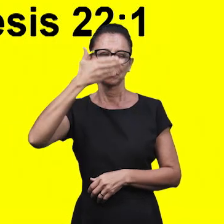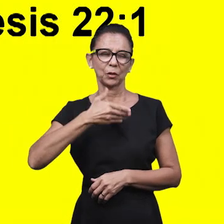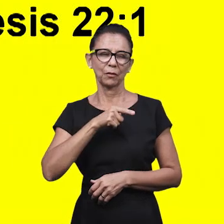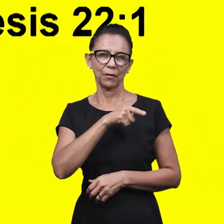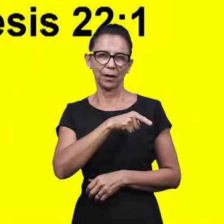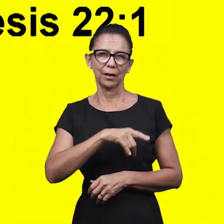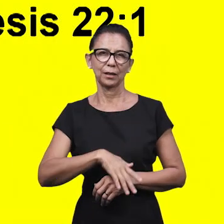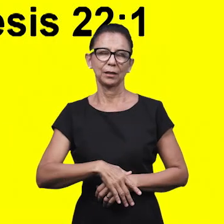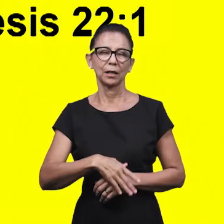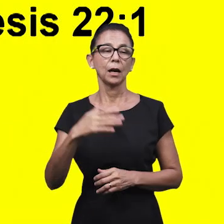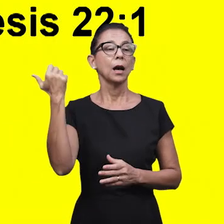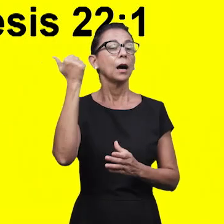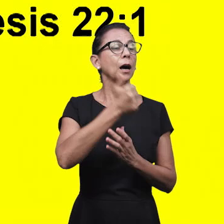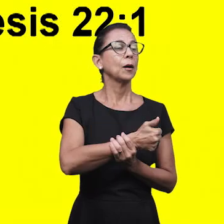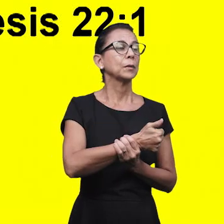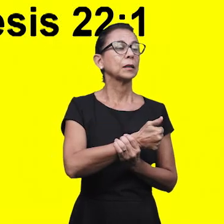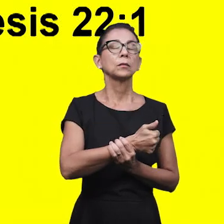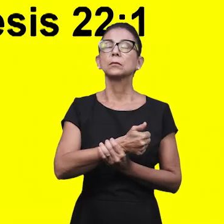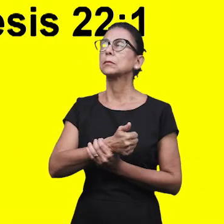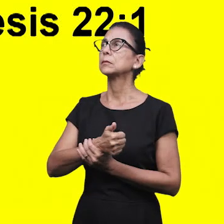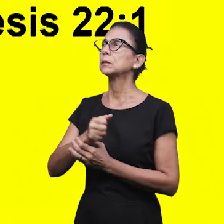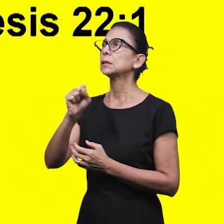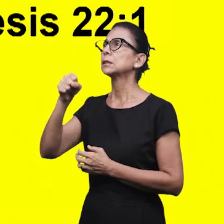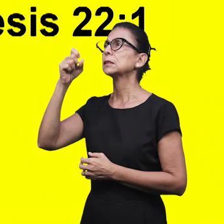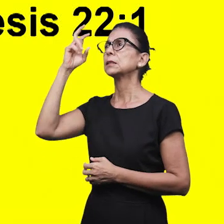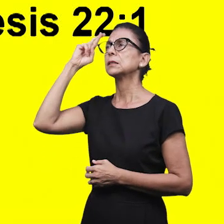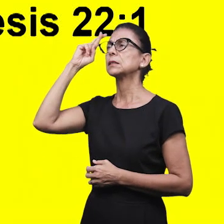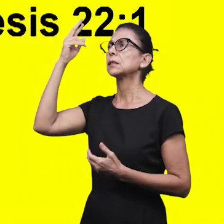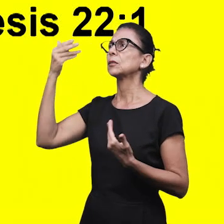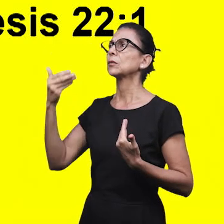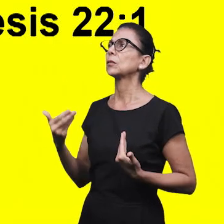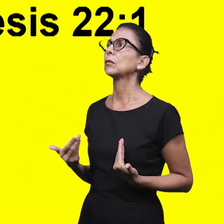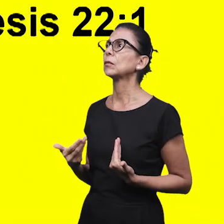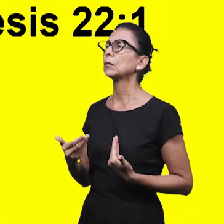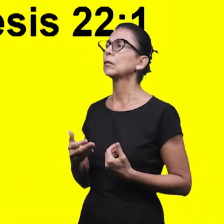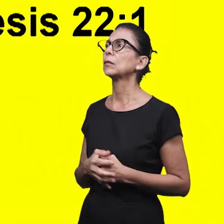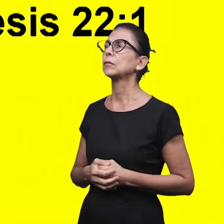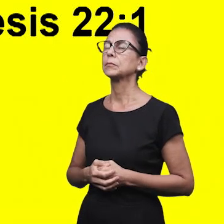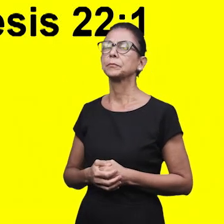Et il a dit, Abraham, il a dit, me voici.